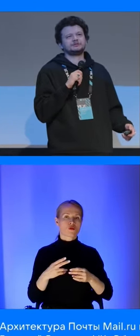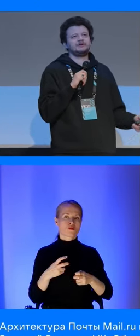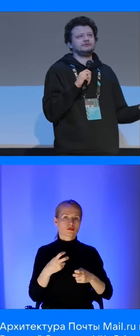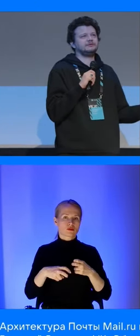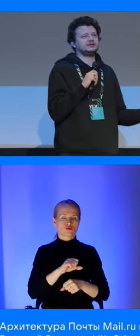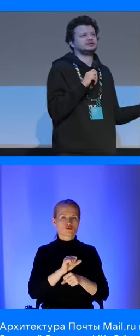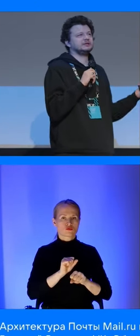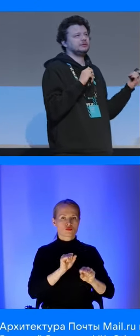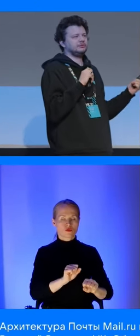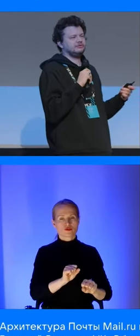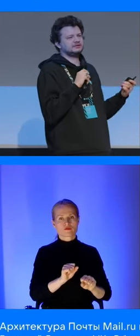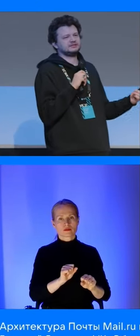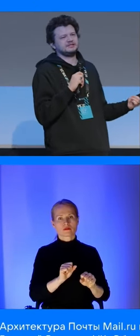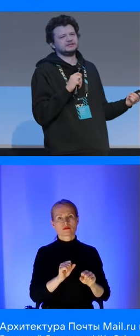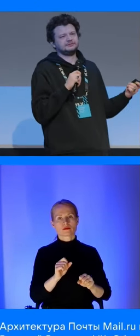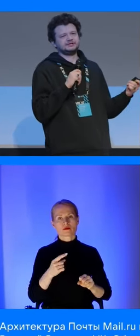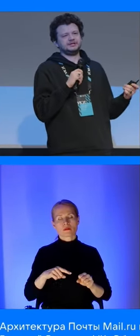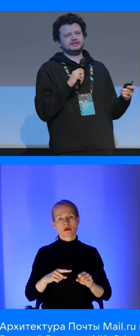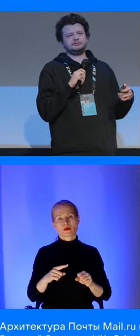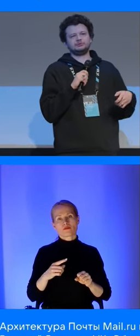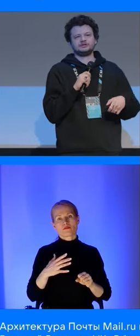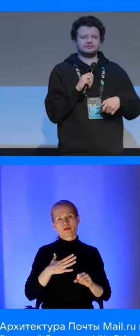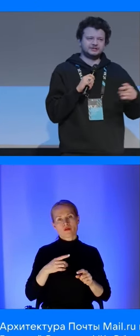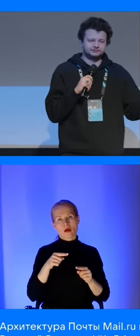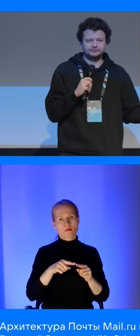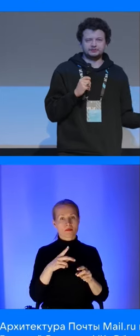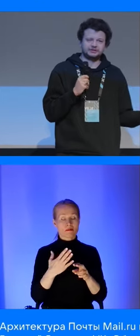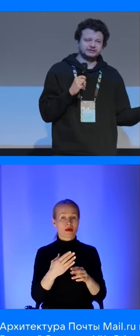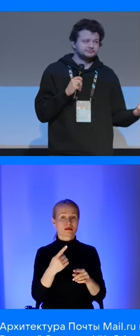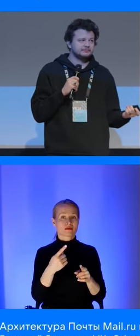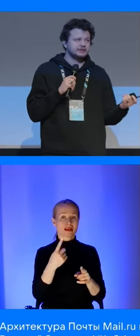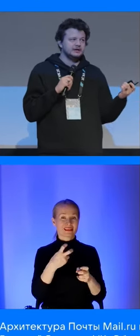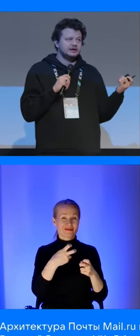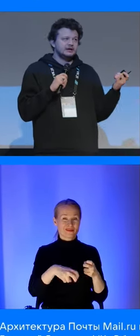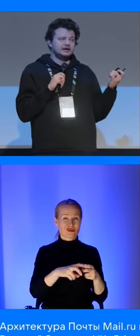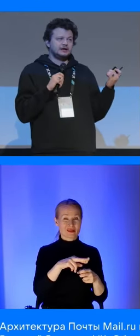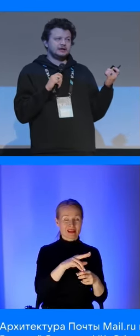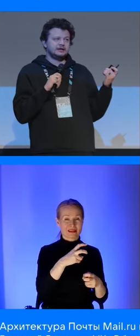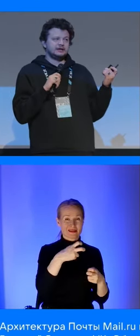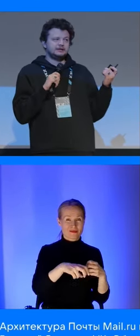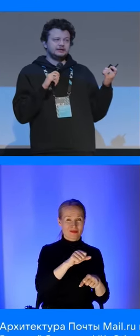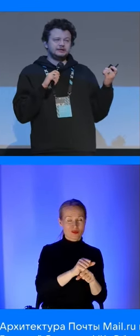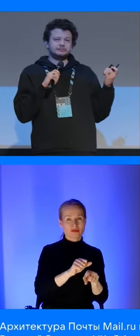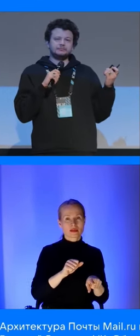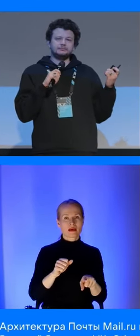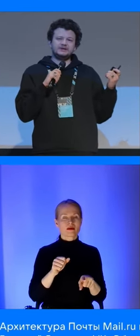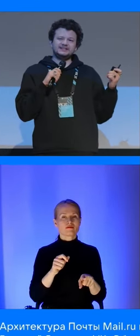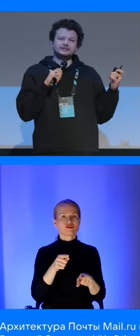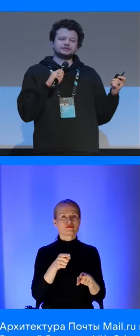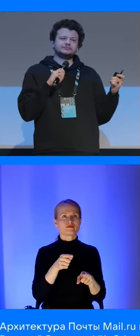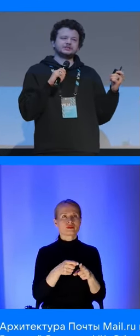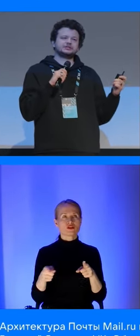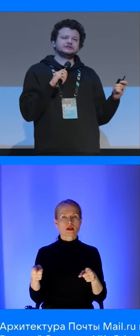мы переживаем выход, полный выход дата-центра в течение минуты, автоматика все переключает. И